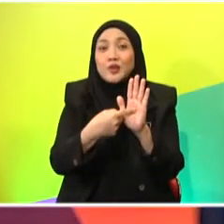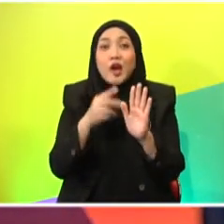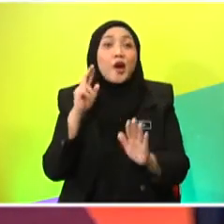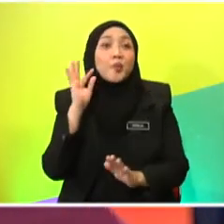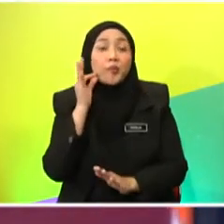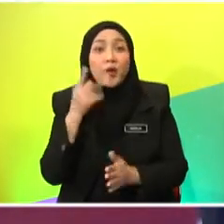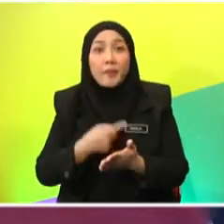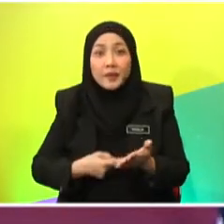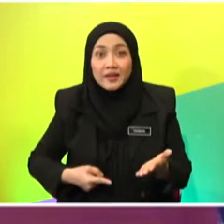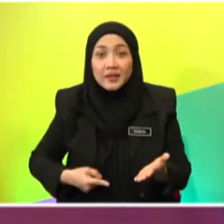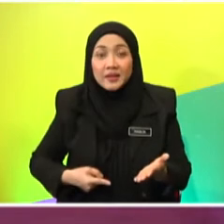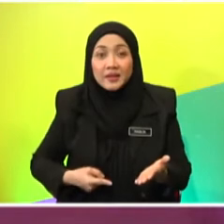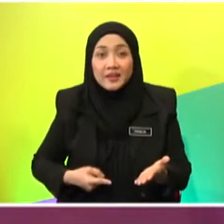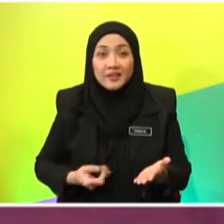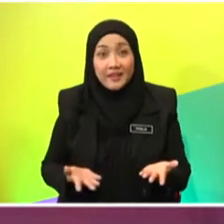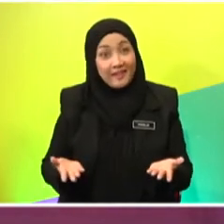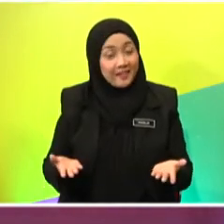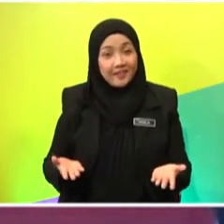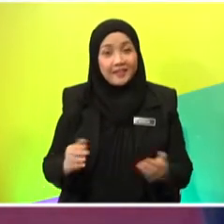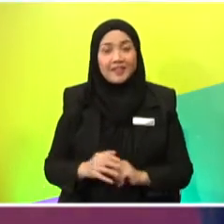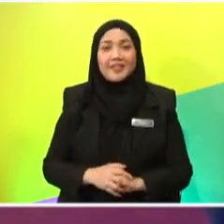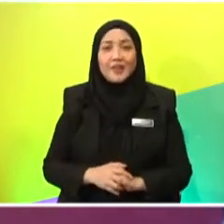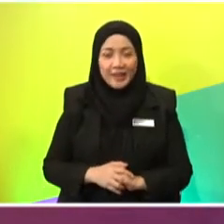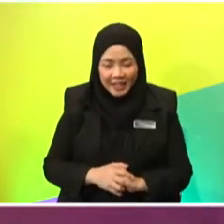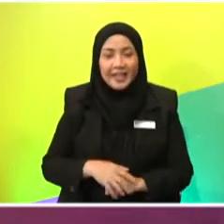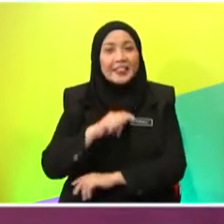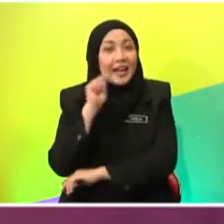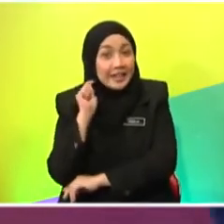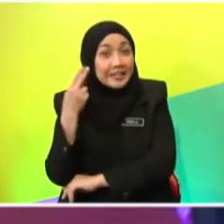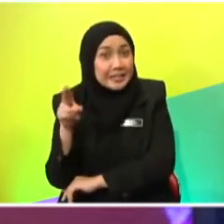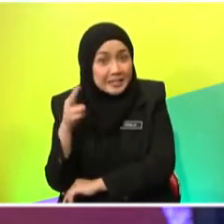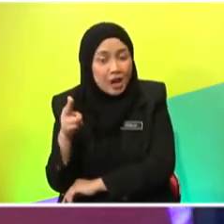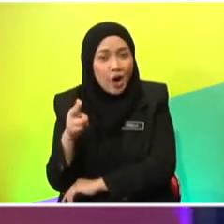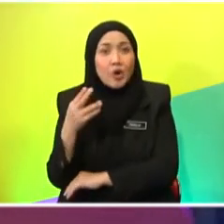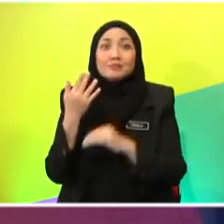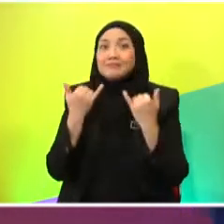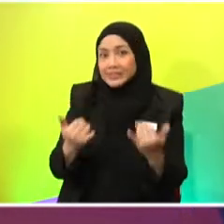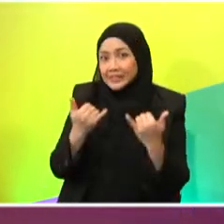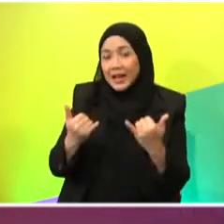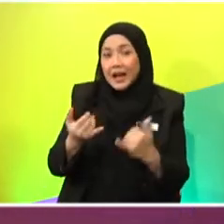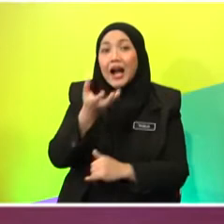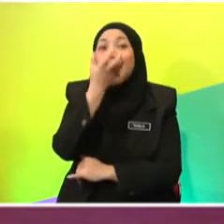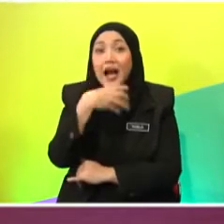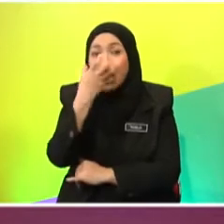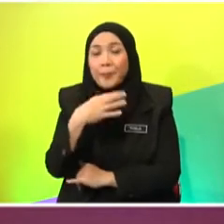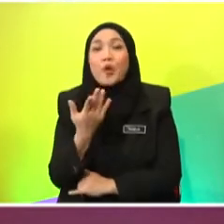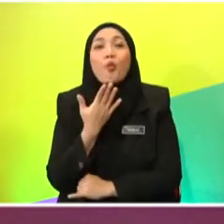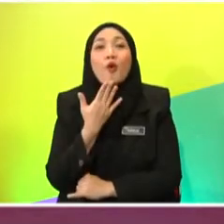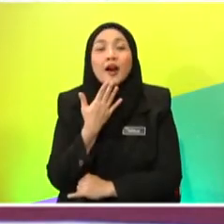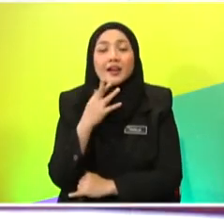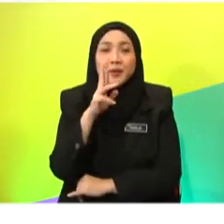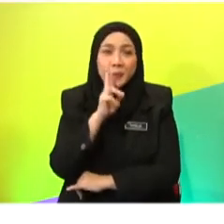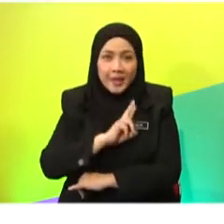apel hijau jadi yang Ichigo kalau tadi hijau ini ever merah meja betul Dolls ever